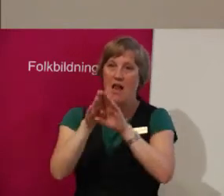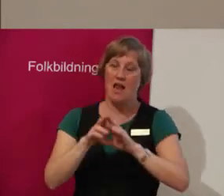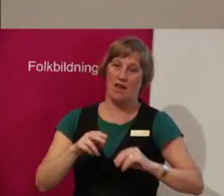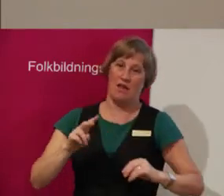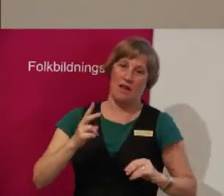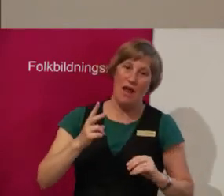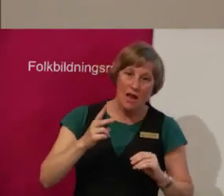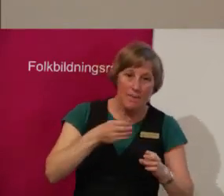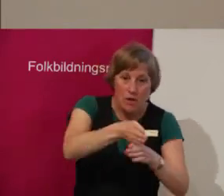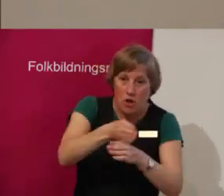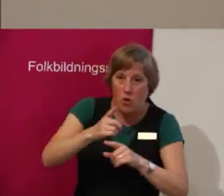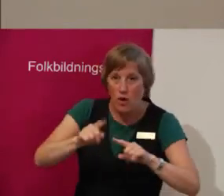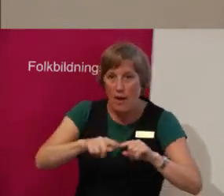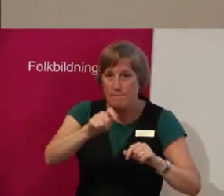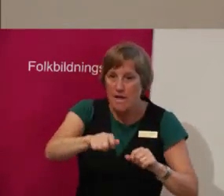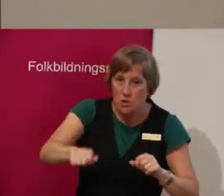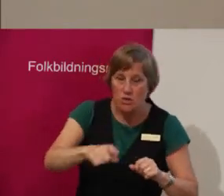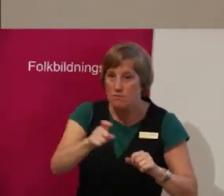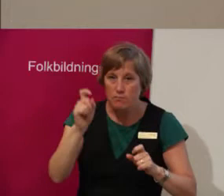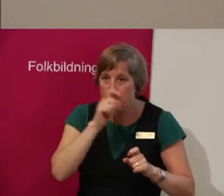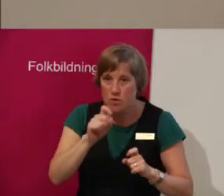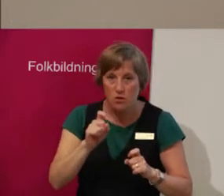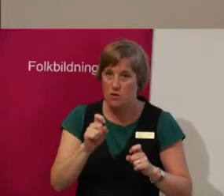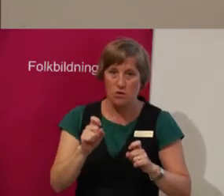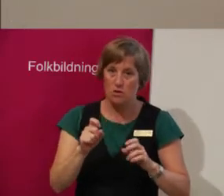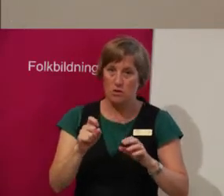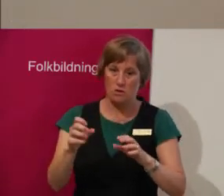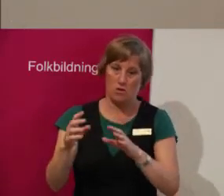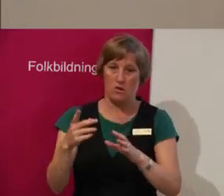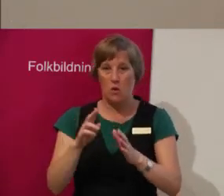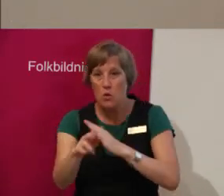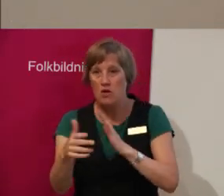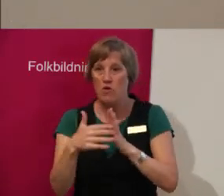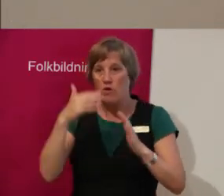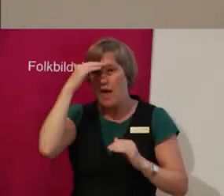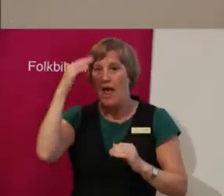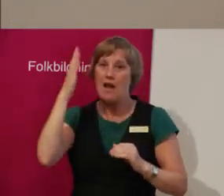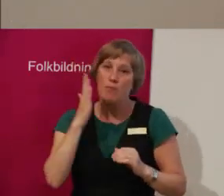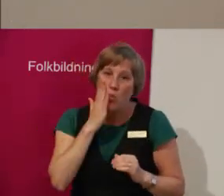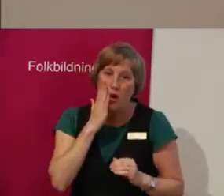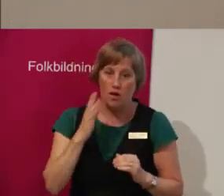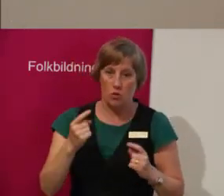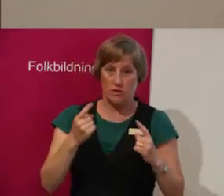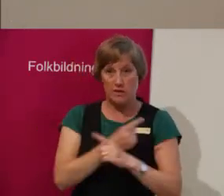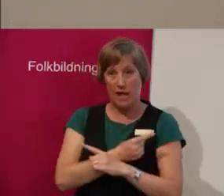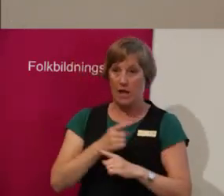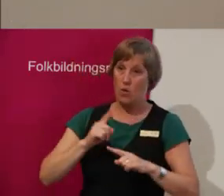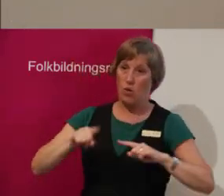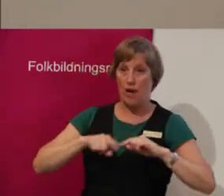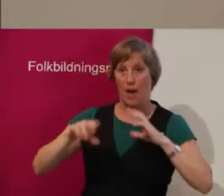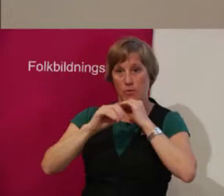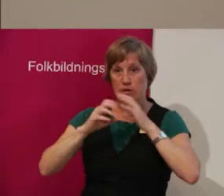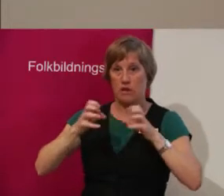inte kan komma ut på kulturprogram därför att de inte kan röra sig ut från äldreboendena helt enkelt och får